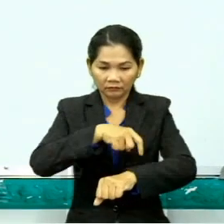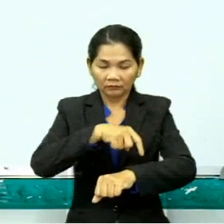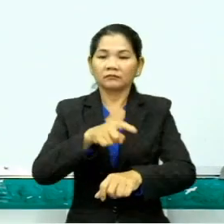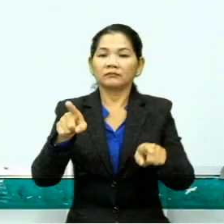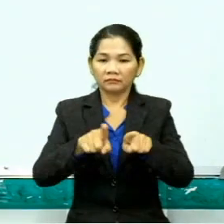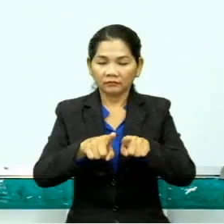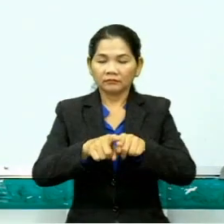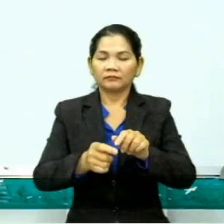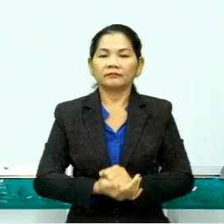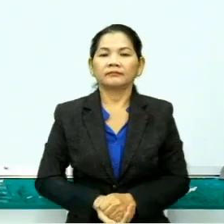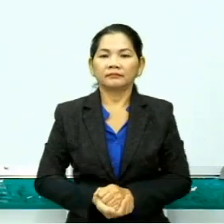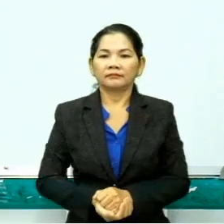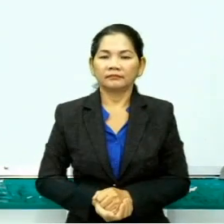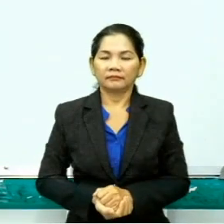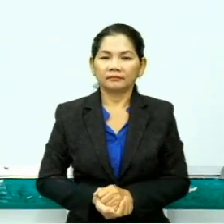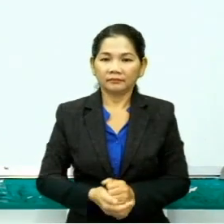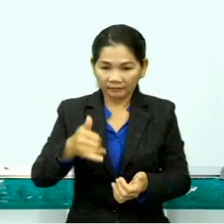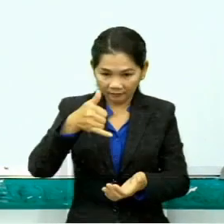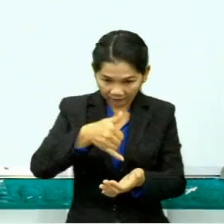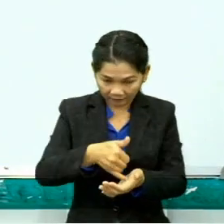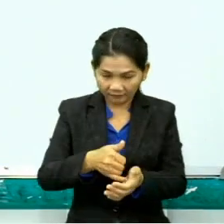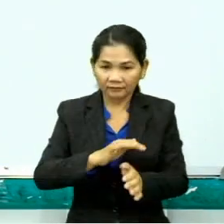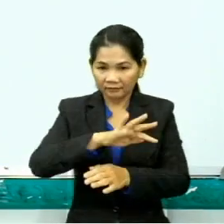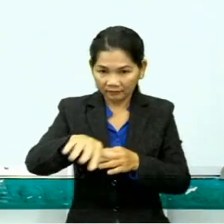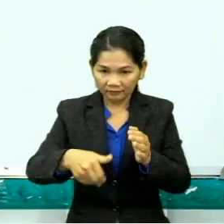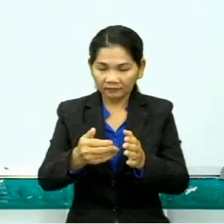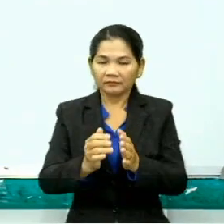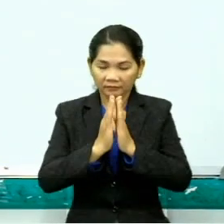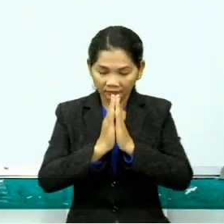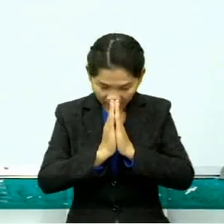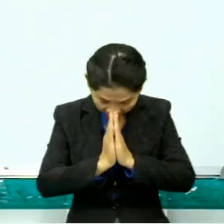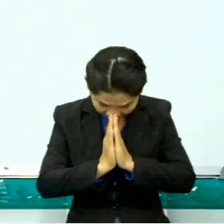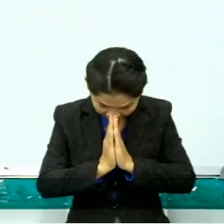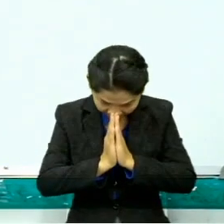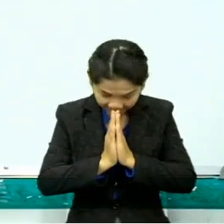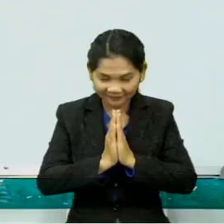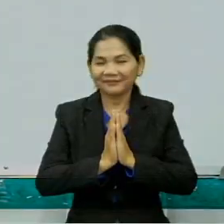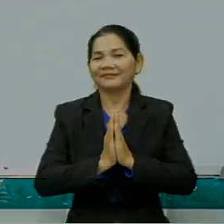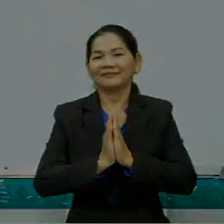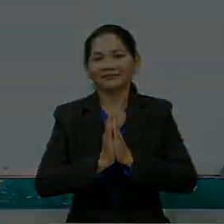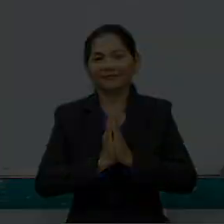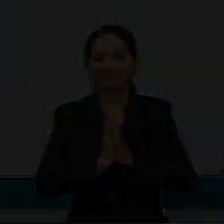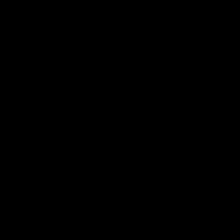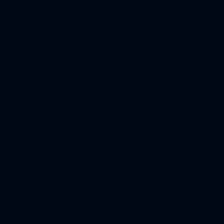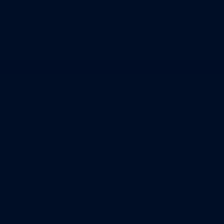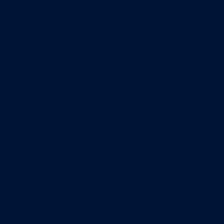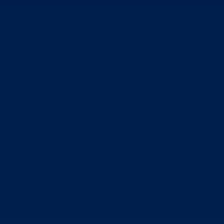đọt đai nè con á chàng chắc ngày nay nè cứ sống ở cốn chàng nông sống chụp rước liền.